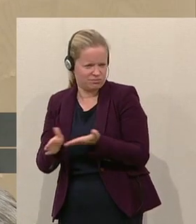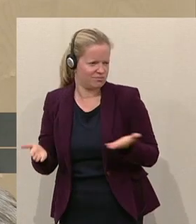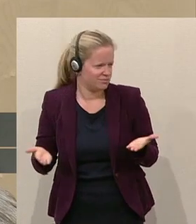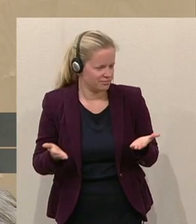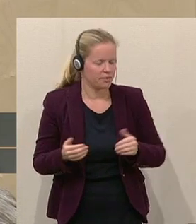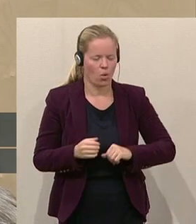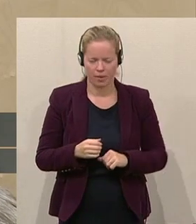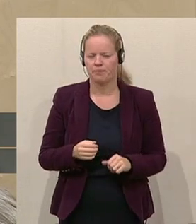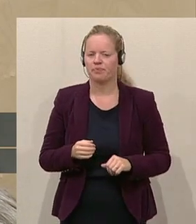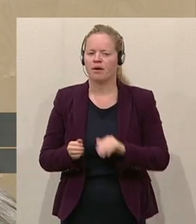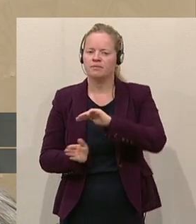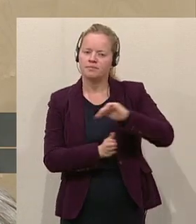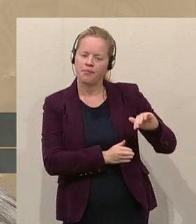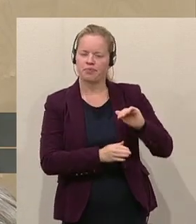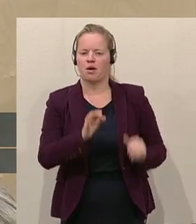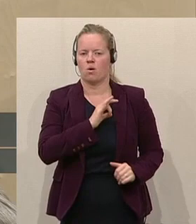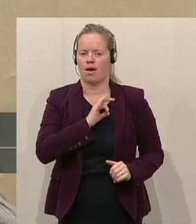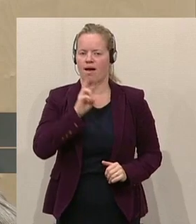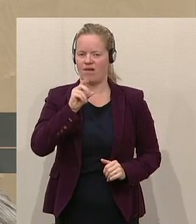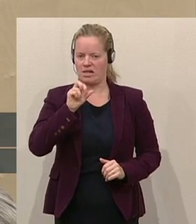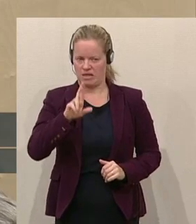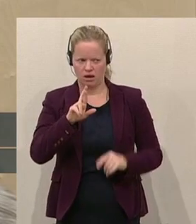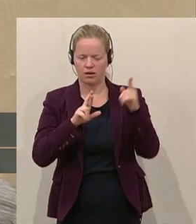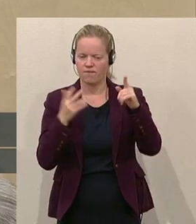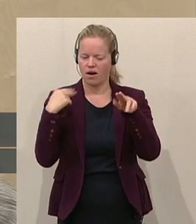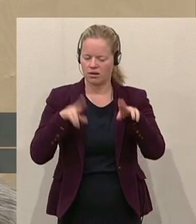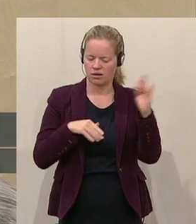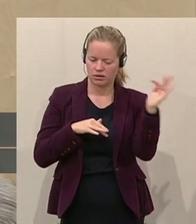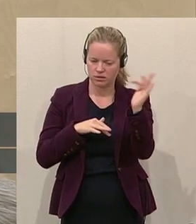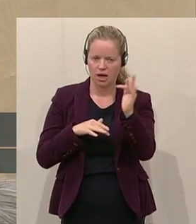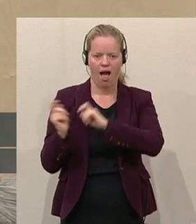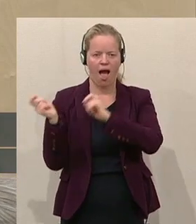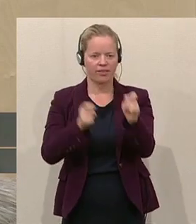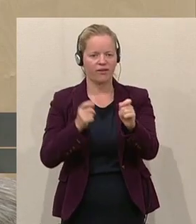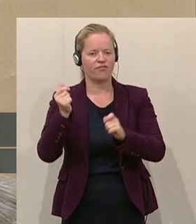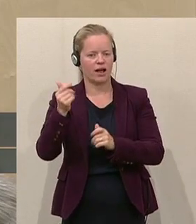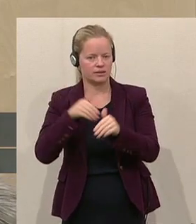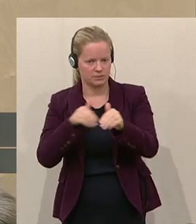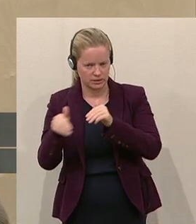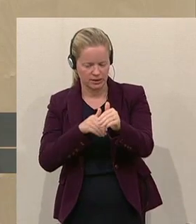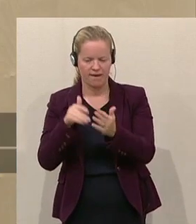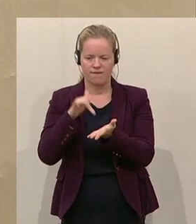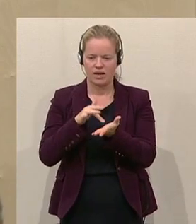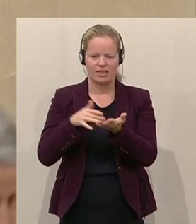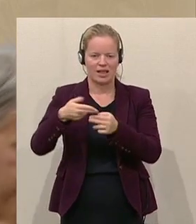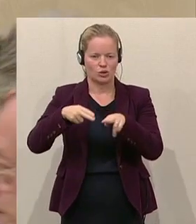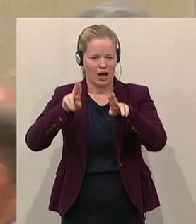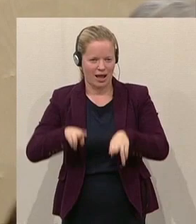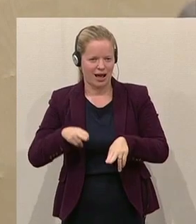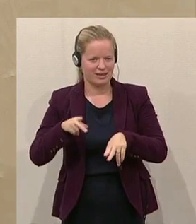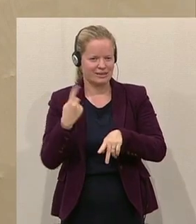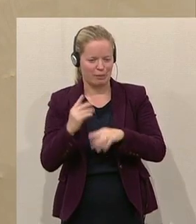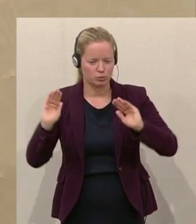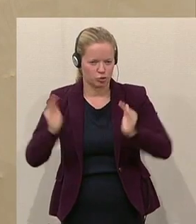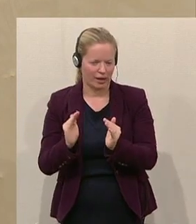Herr Kollege Walser, Sie haben heute zu Recht kritisiert den Antrag des ÖVP-Finanzministers auf quasi Selbstbeschränkung des Nationalrates. Das teilen wir,